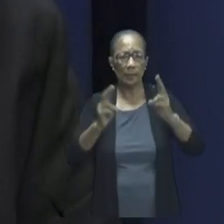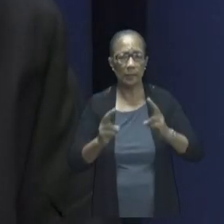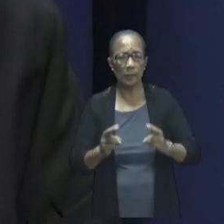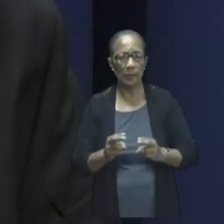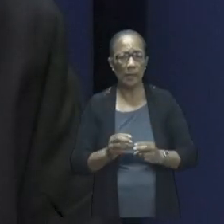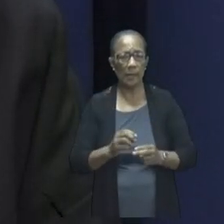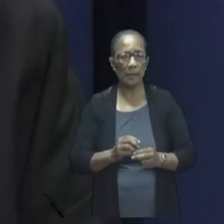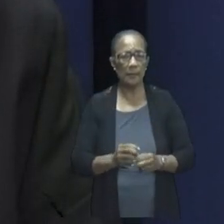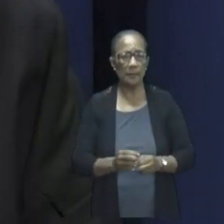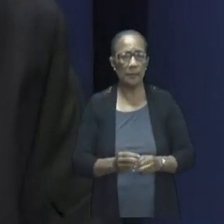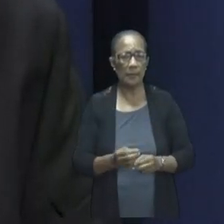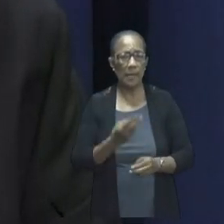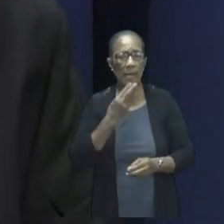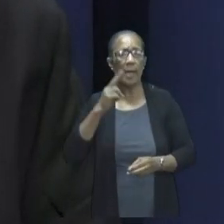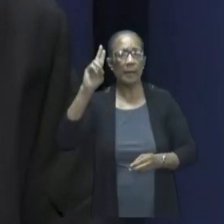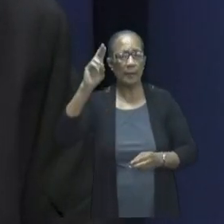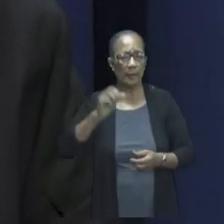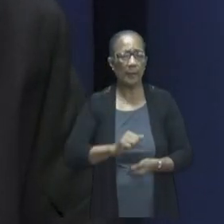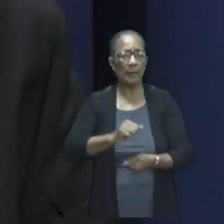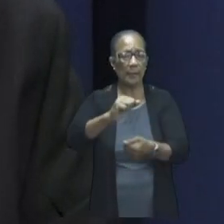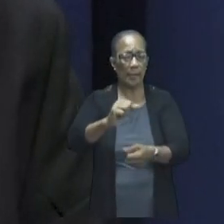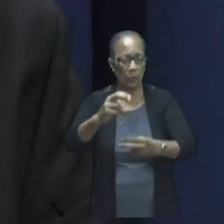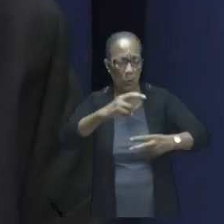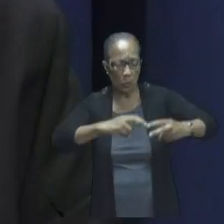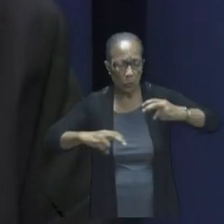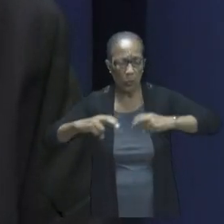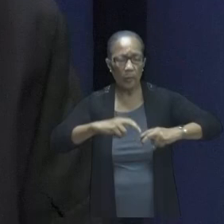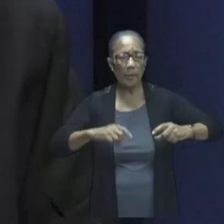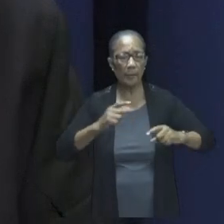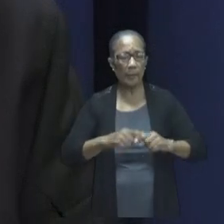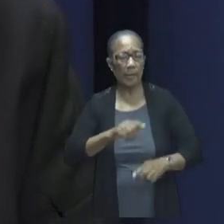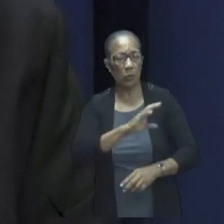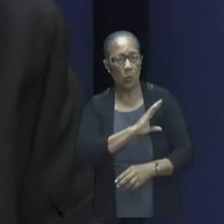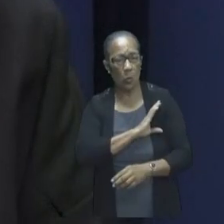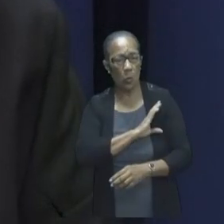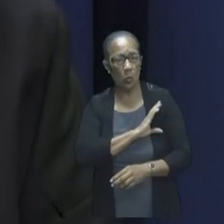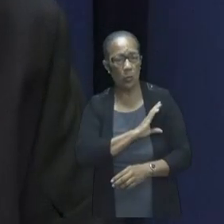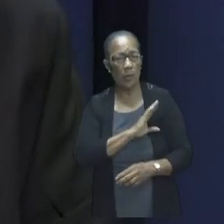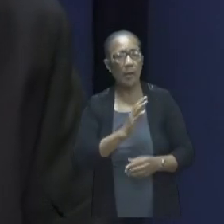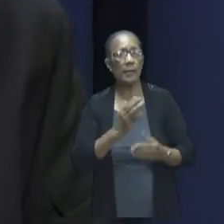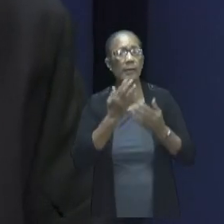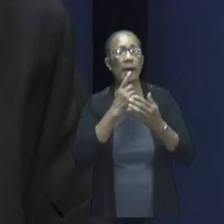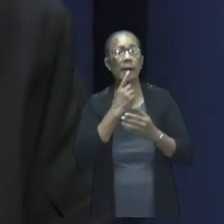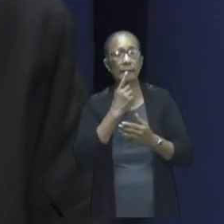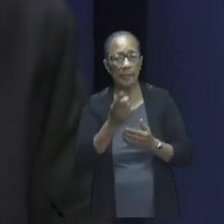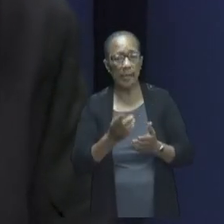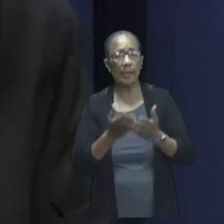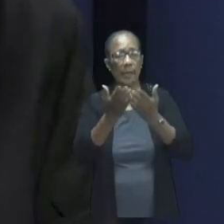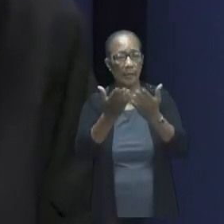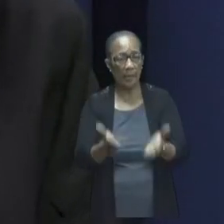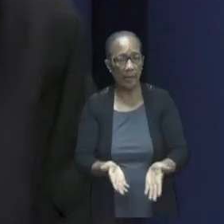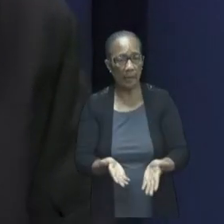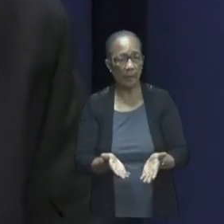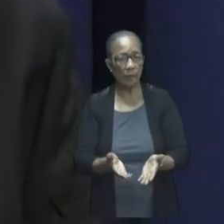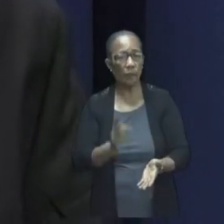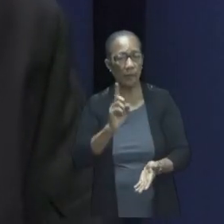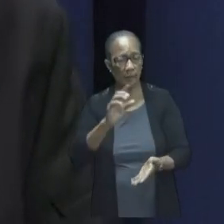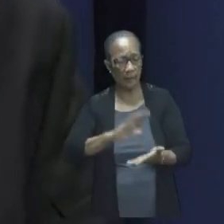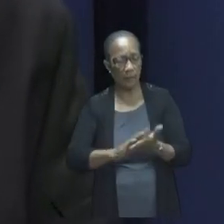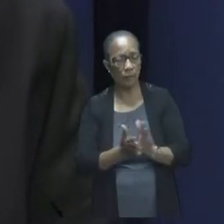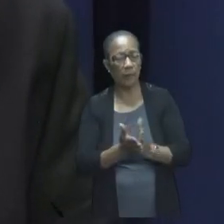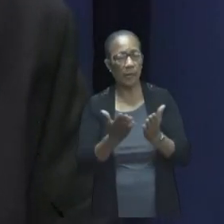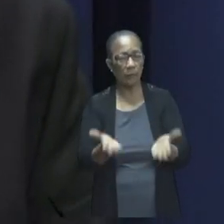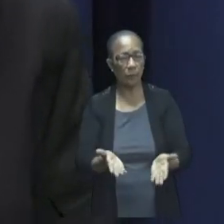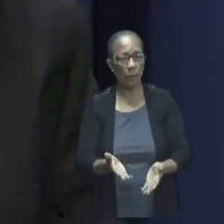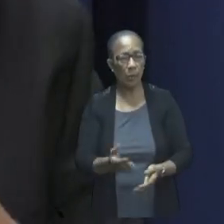certificerings bedrijf dat controleert en dus ook uit carbon lieten verhandeld kunnen worden dus zo